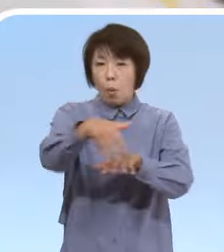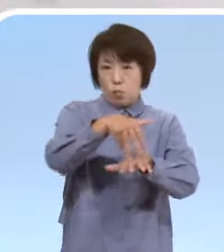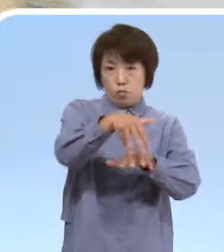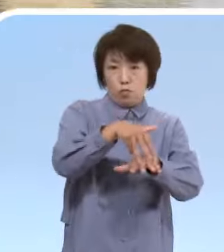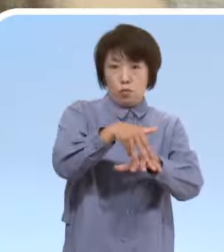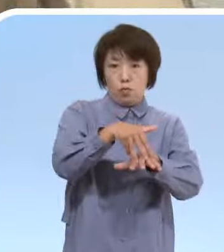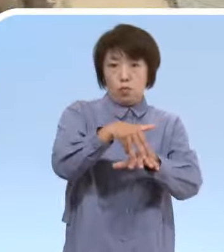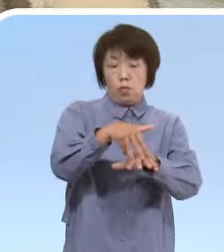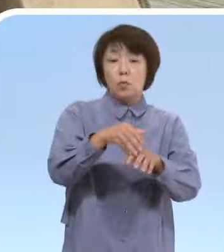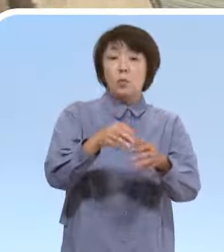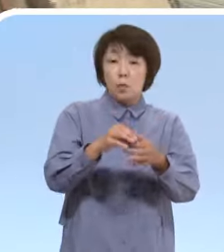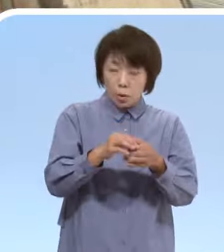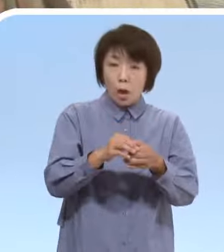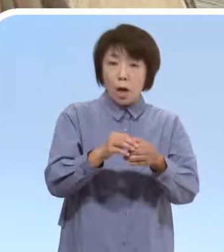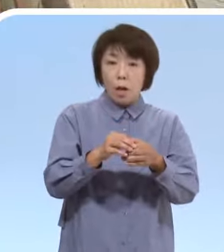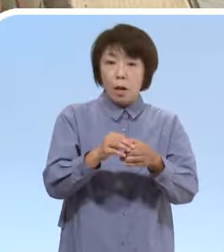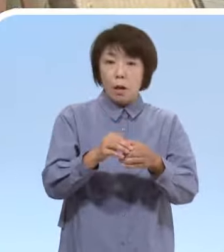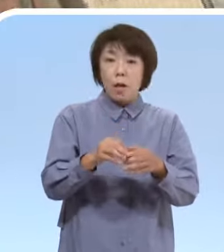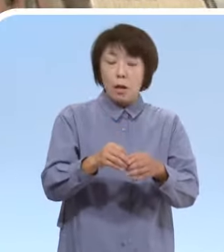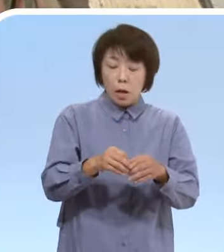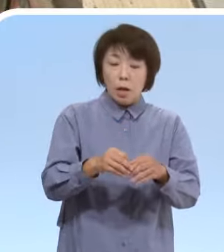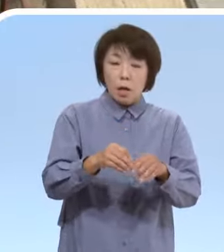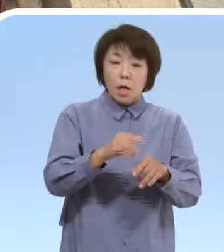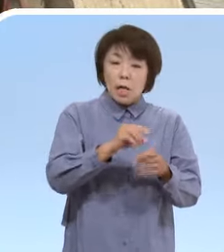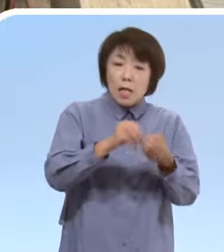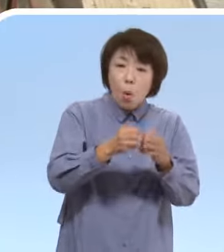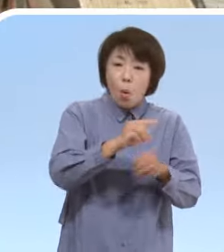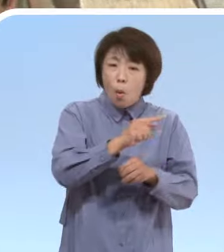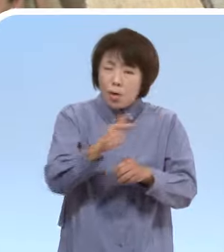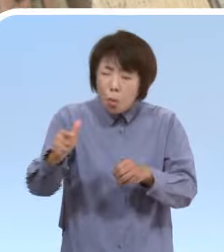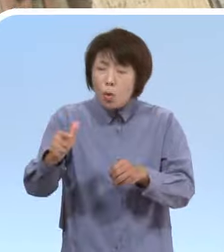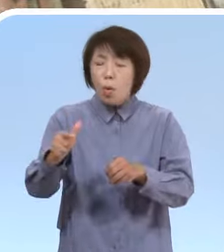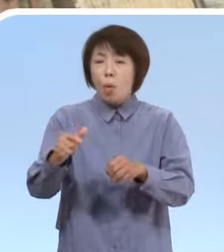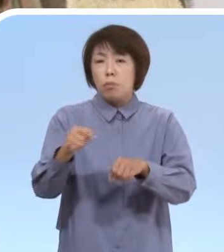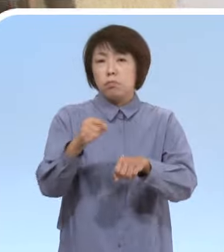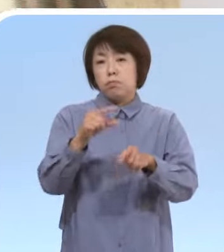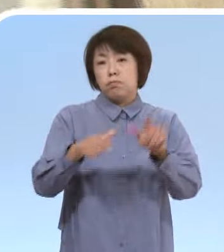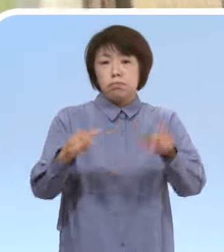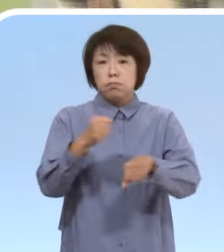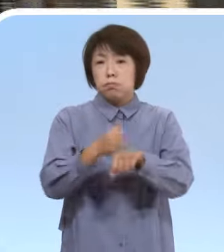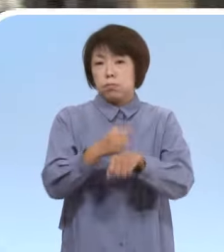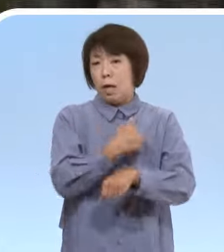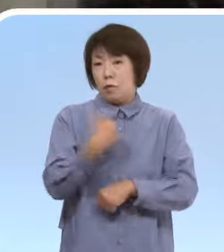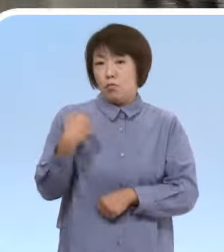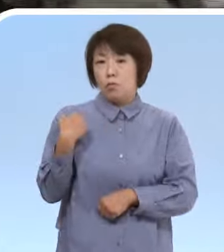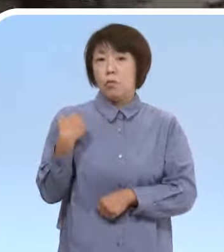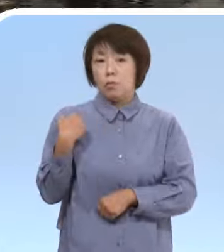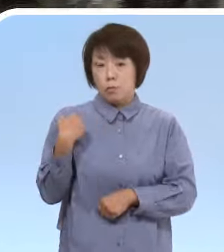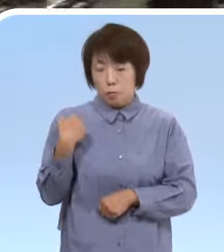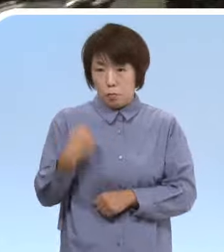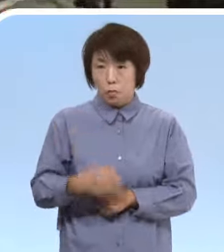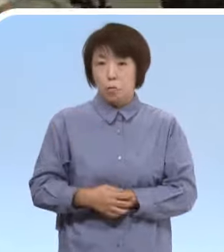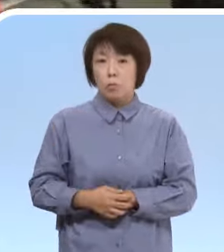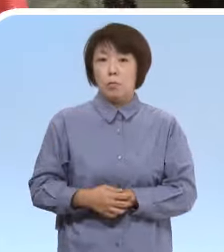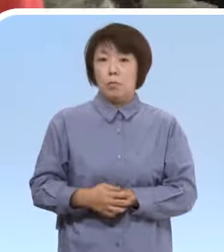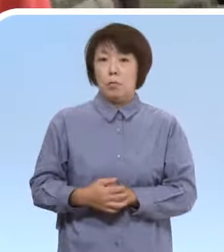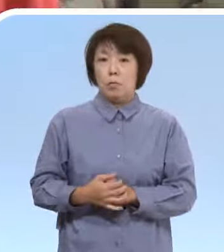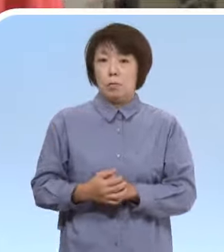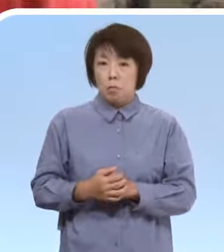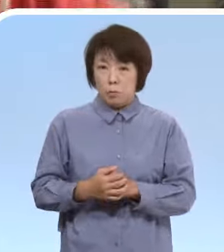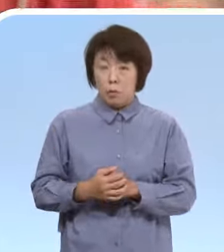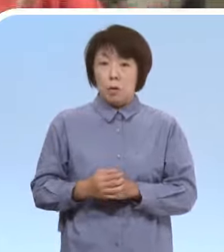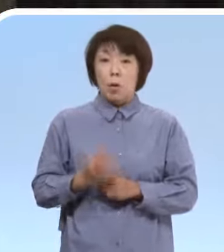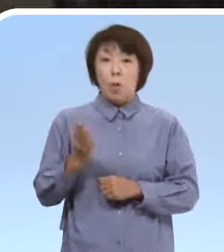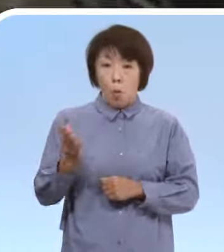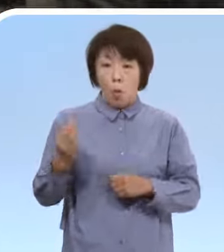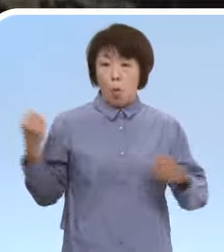ので、はい、いろんな色の織物を作ることができるというのが特徴です。 なるほど、糸を合わせていくといろんな色